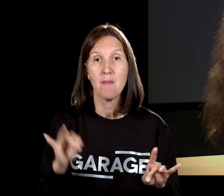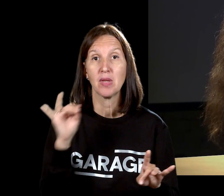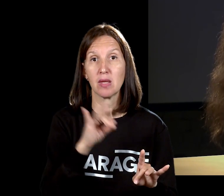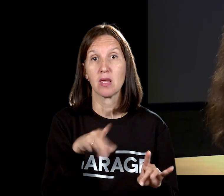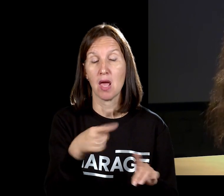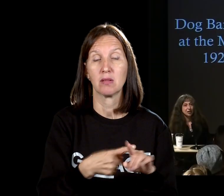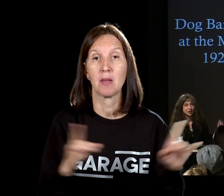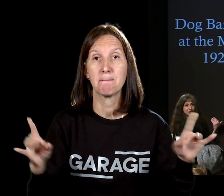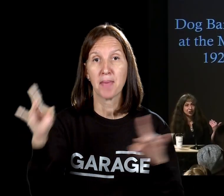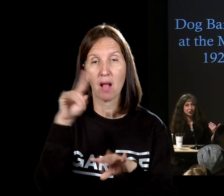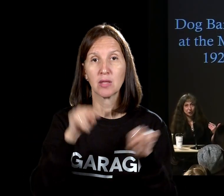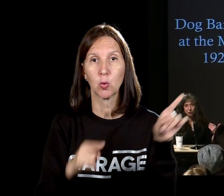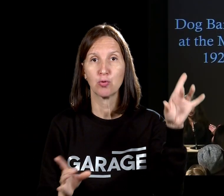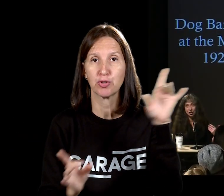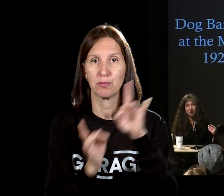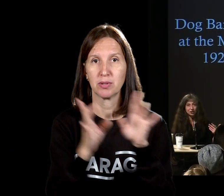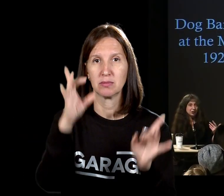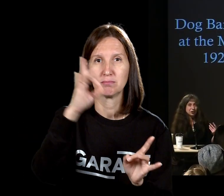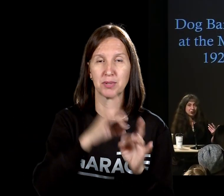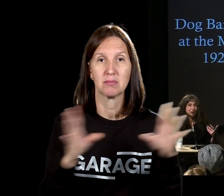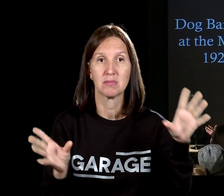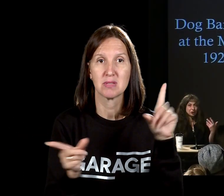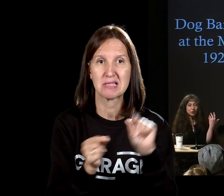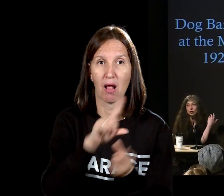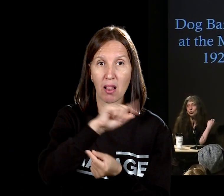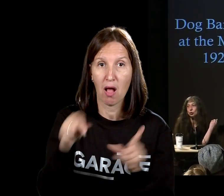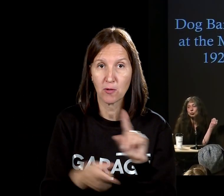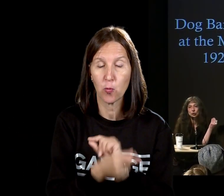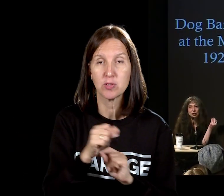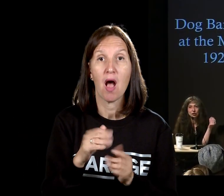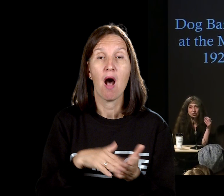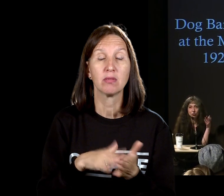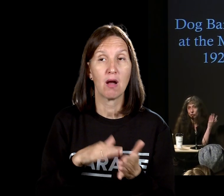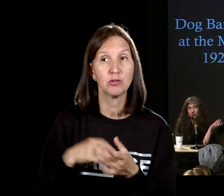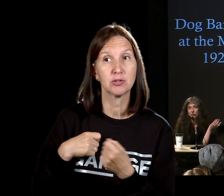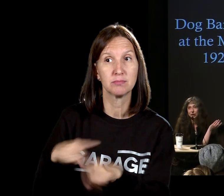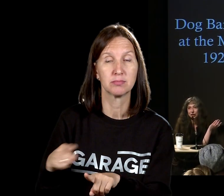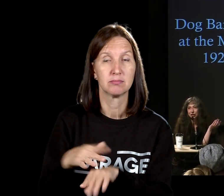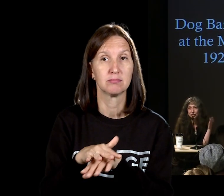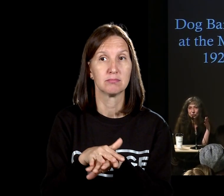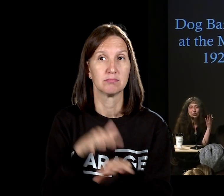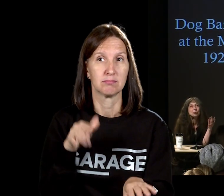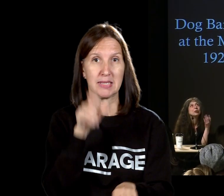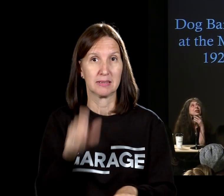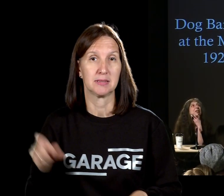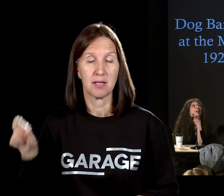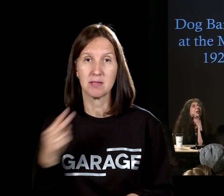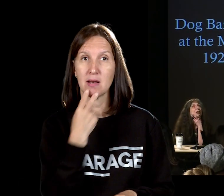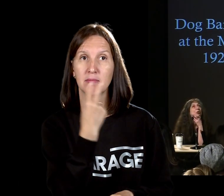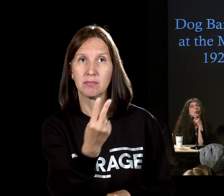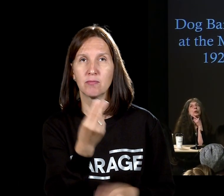пятен складываются. И дальше задача зрителя, задача действительно – это то, что можно сделать, наверное, только в сновидении или еще в